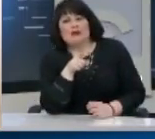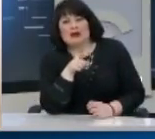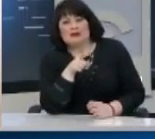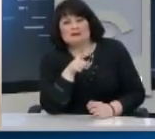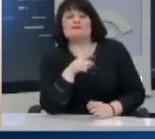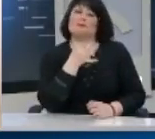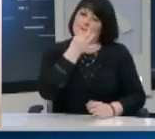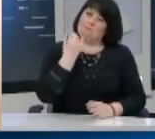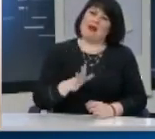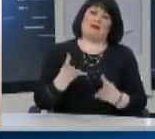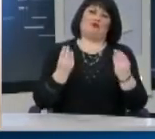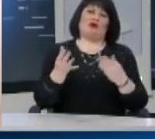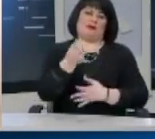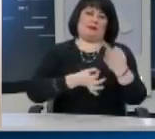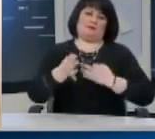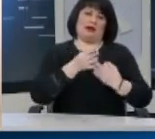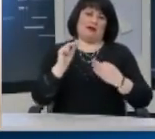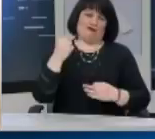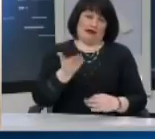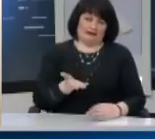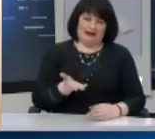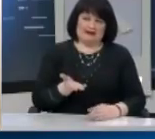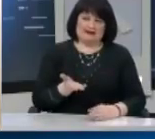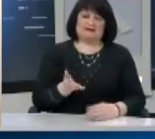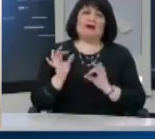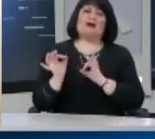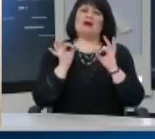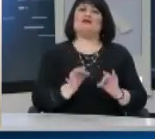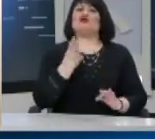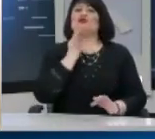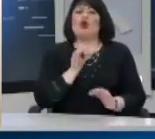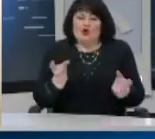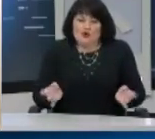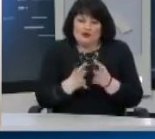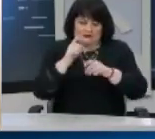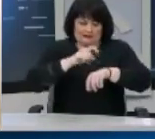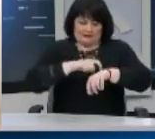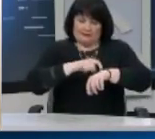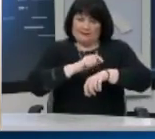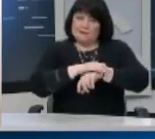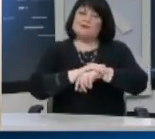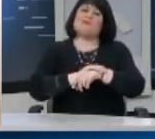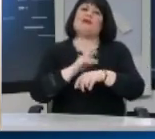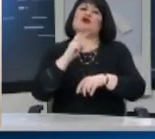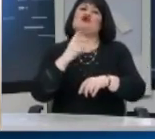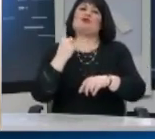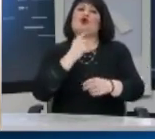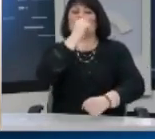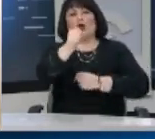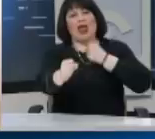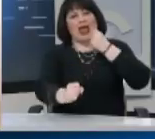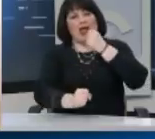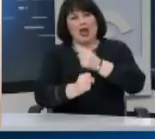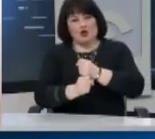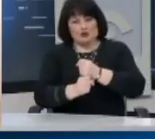αυτού αναφέρθηκαν πάρα πολλοί συνάδελφοι ακριβώς λόγω της συγκυρίας ότι στον 21ο αιώνα έχουν έρθει στην